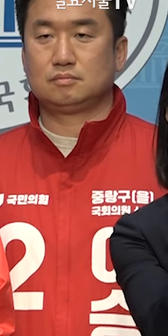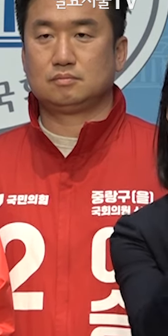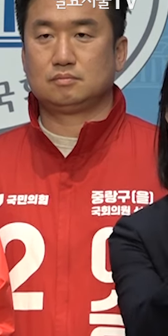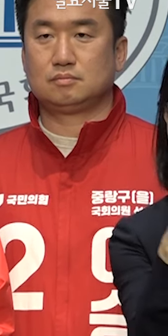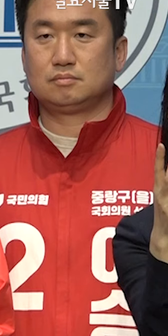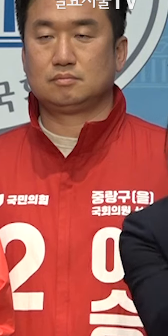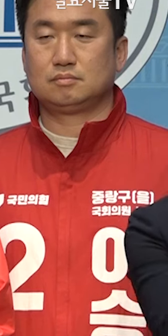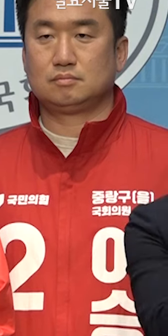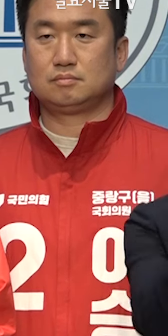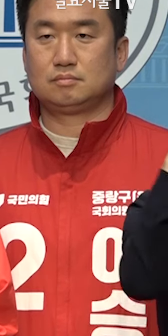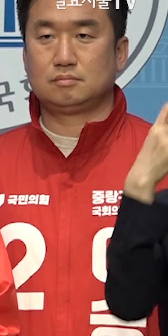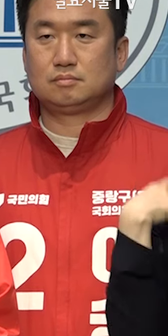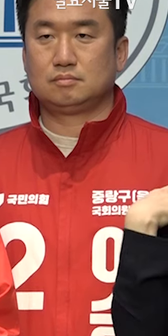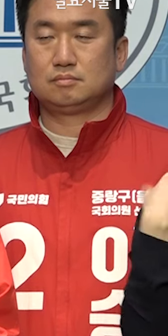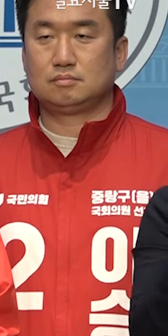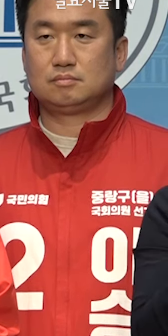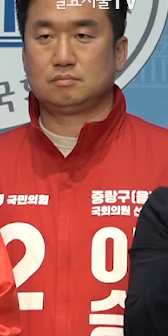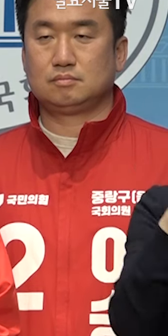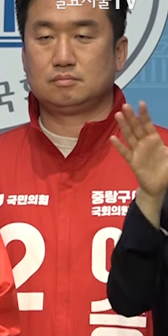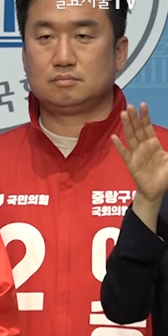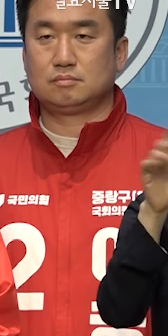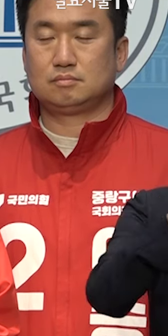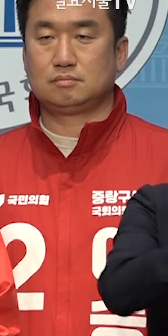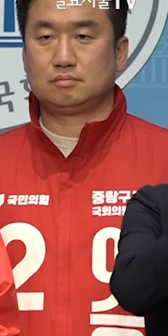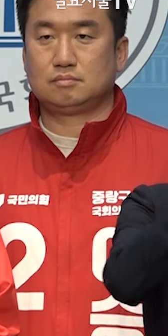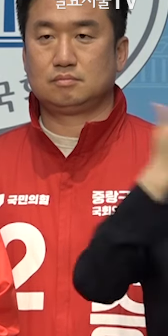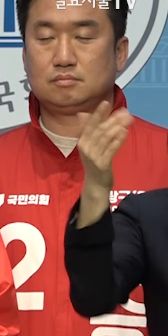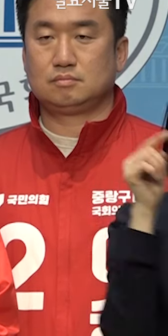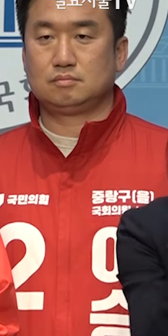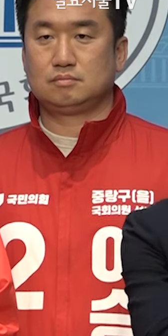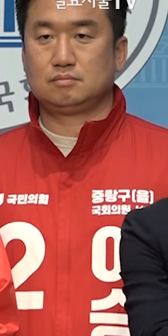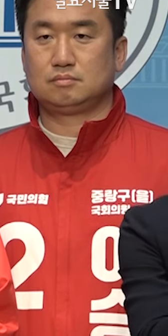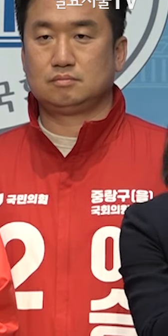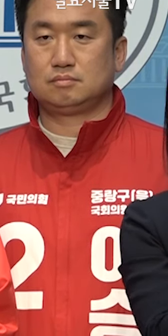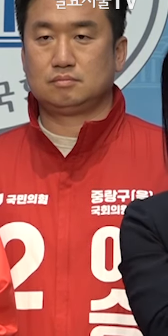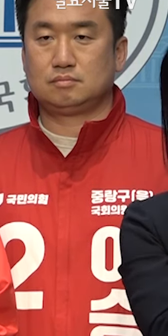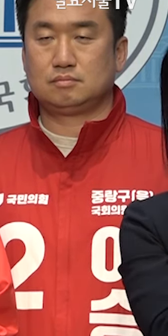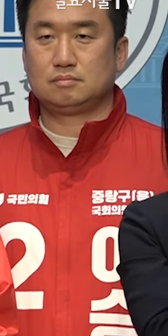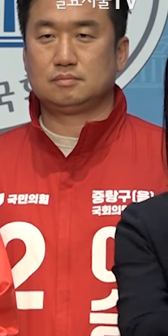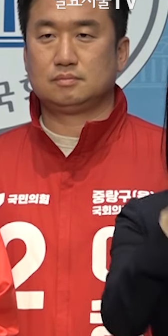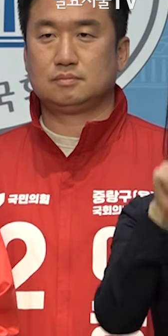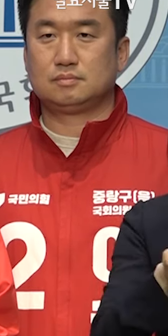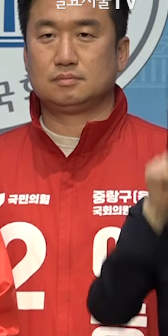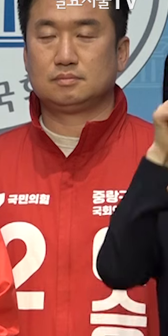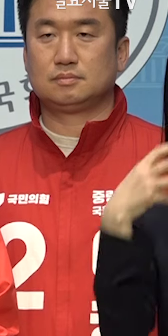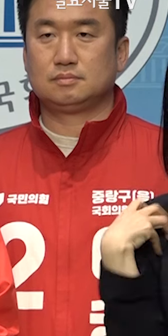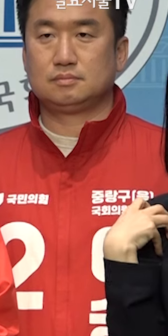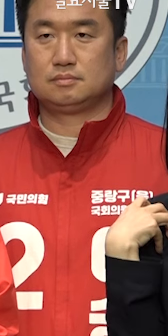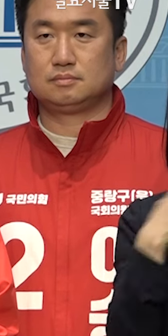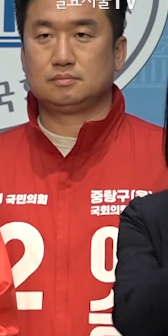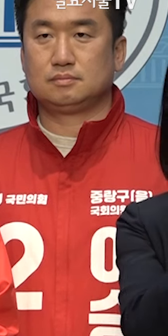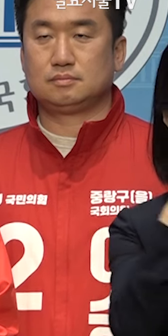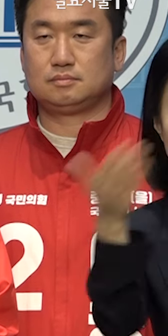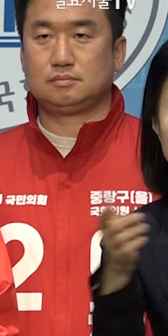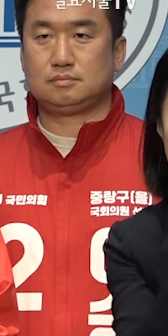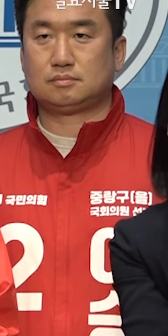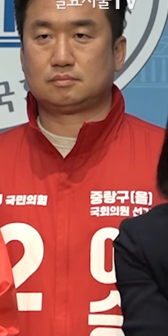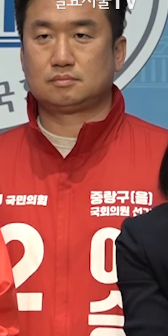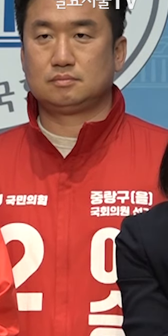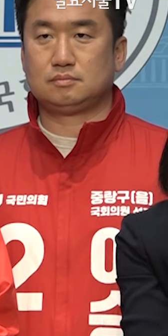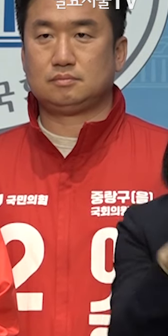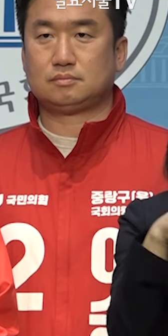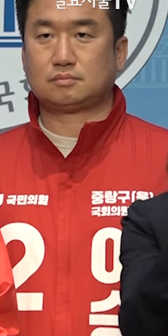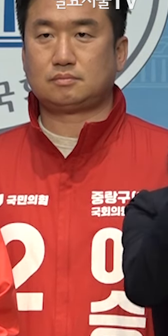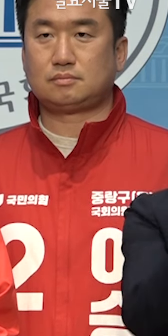총을 하겠다고 나서는 것이 문제입니다 윤성열 정부를 심판하겠다는 민주당과